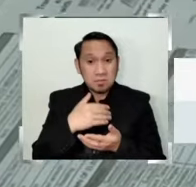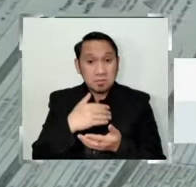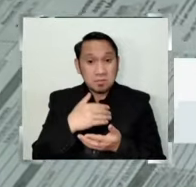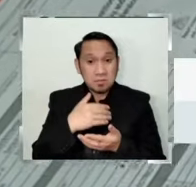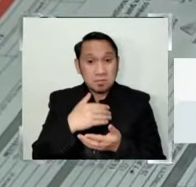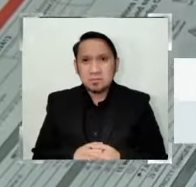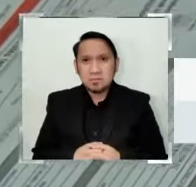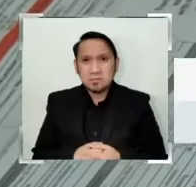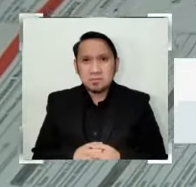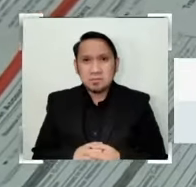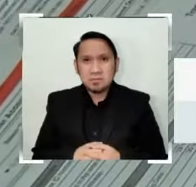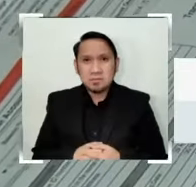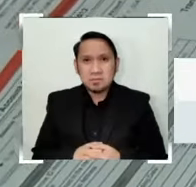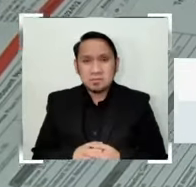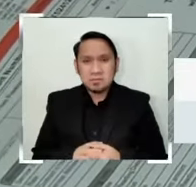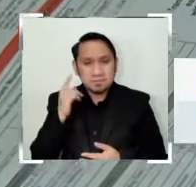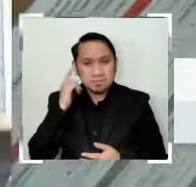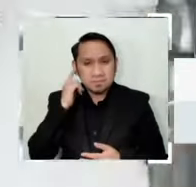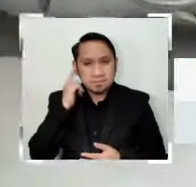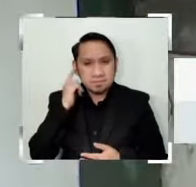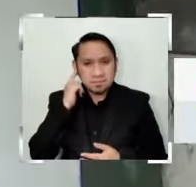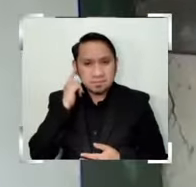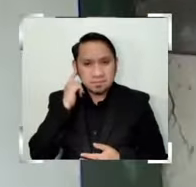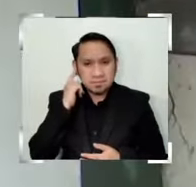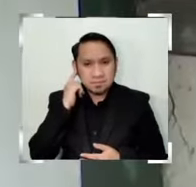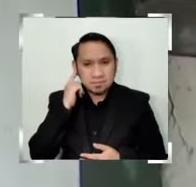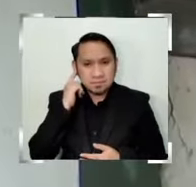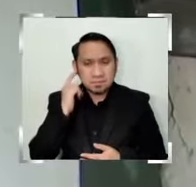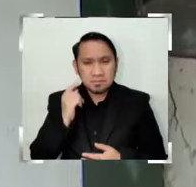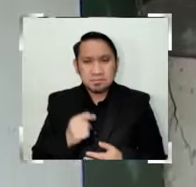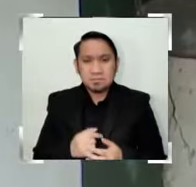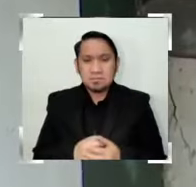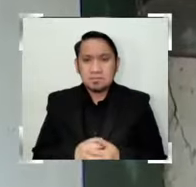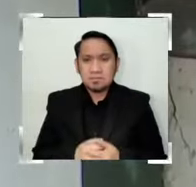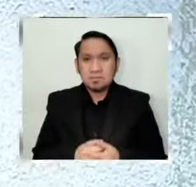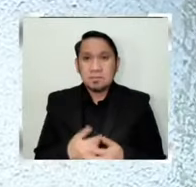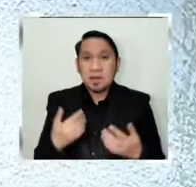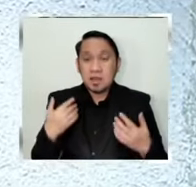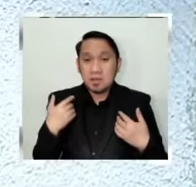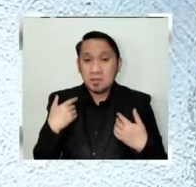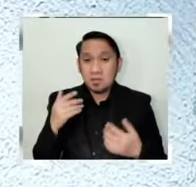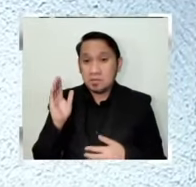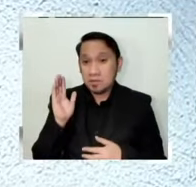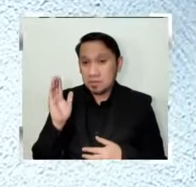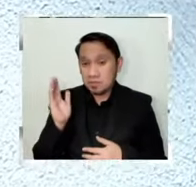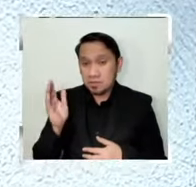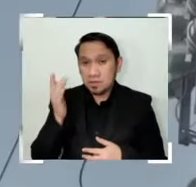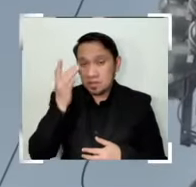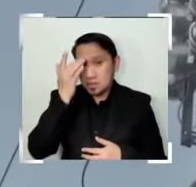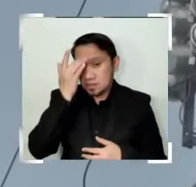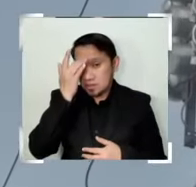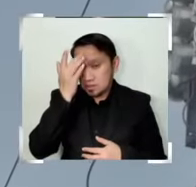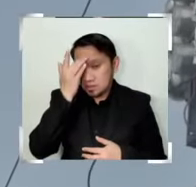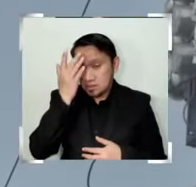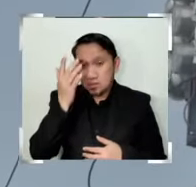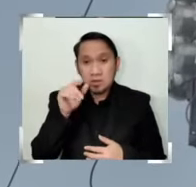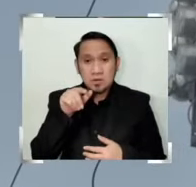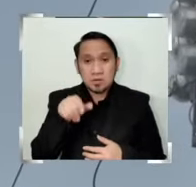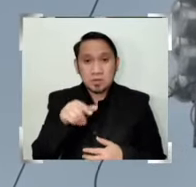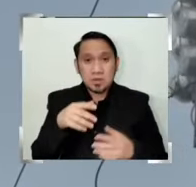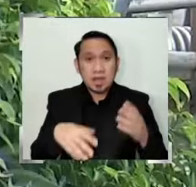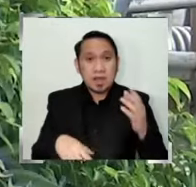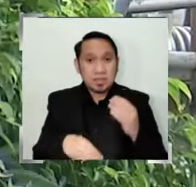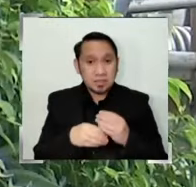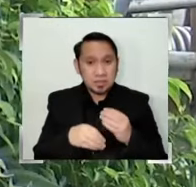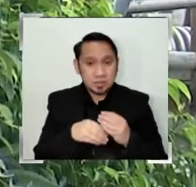mo ang inyong electric bill ngayong Marso. May lampas 50 centimos kada kilowatt hour kasi nadagdag singil ang